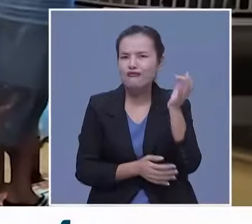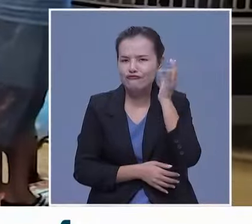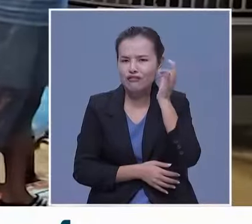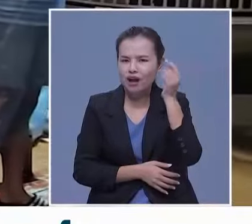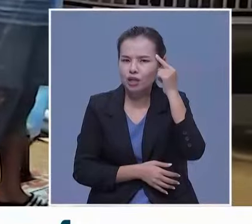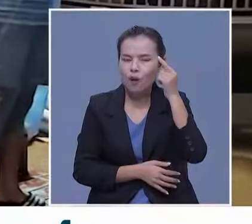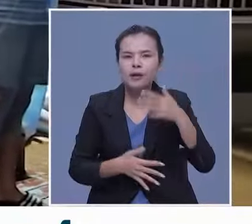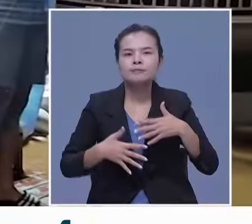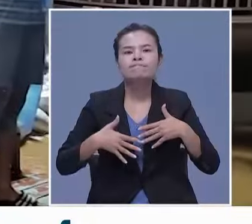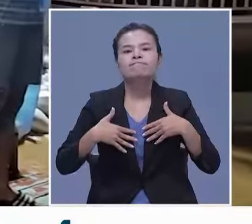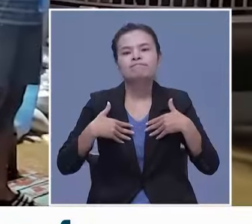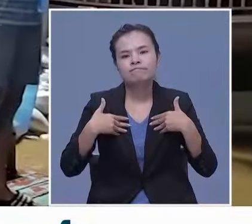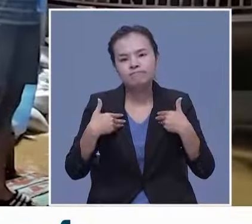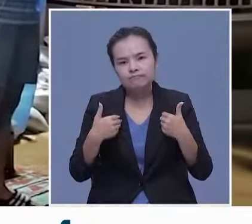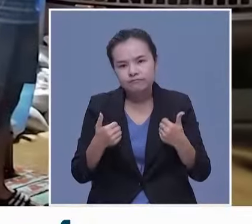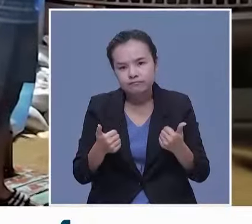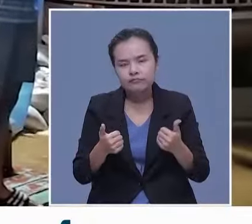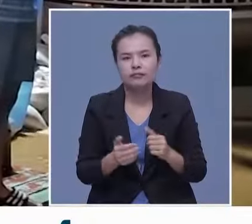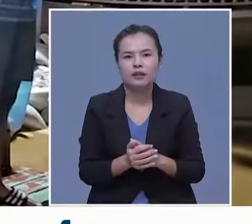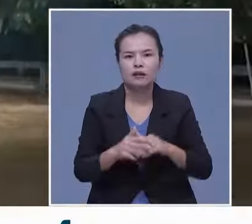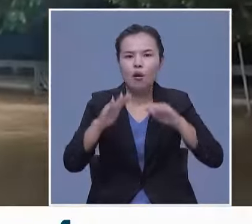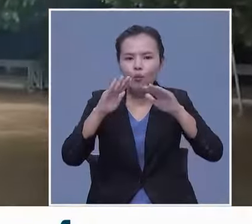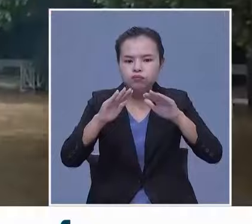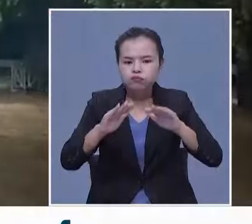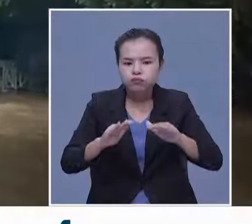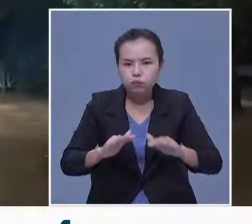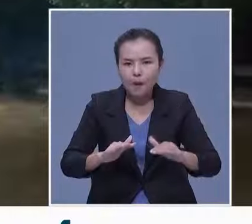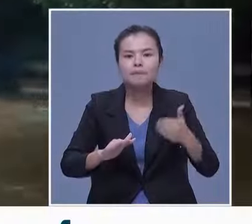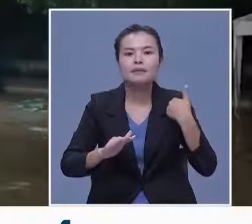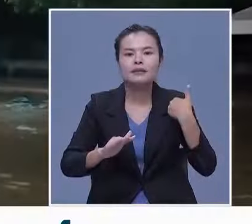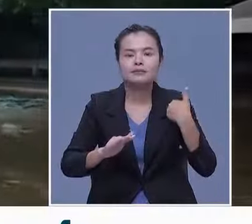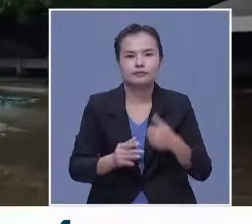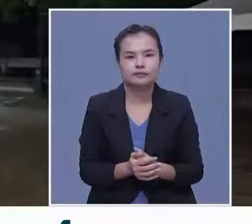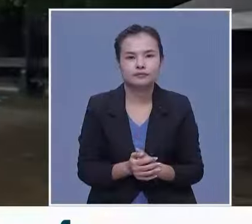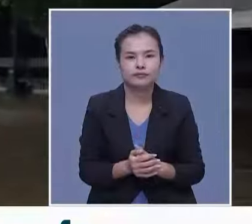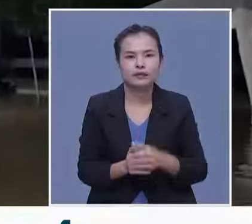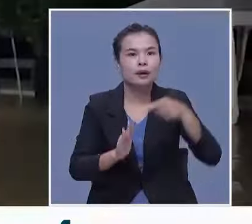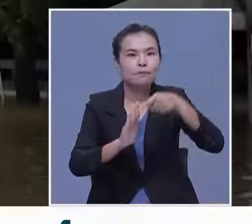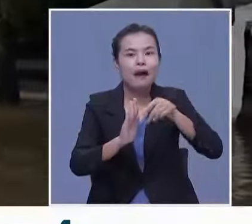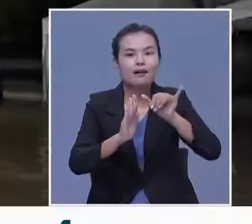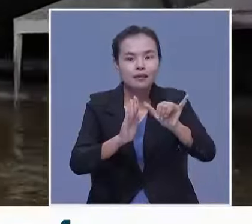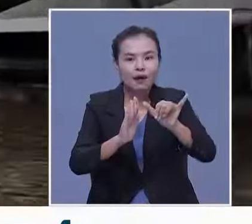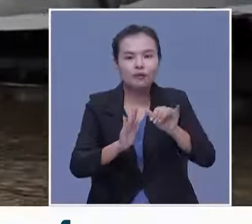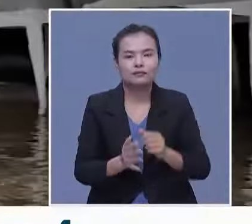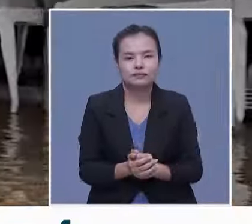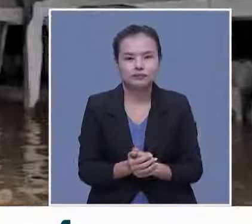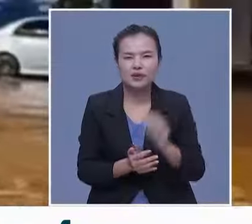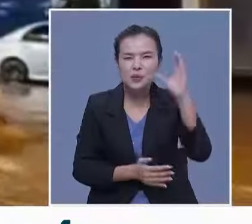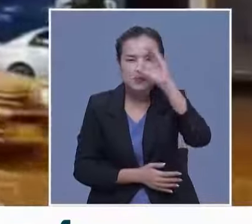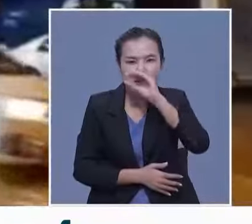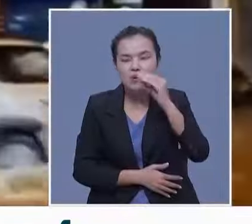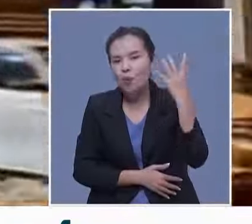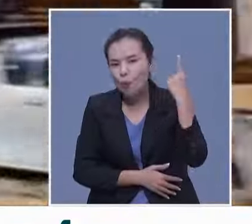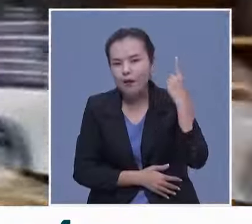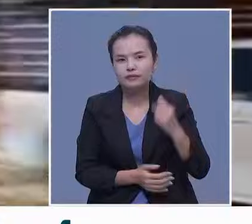ก็ยังพอใจชื้นคุณออมเห็นบอกว่าแนวโน้มยังคงลดลงต่อเนื่องนะครับมากันต่อที่จังหวัดพะเยากันบ้างนะคะพะเยาเมื่อคืนนี้